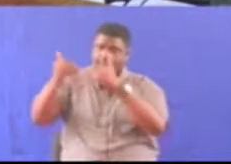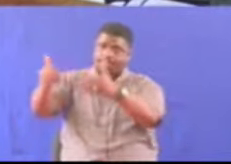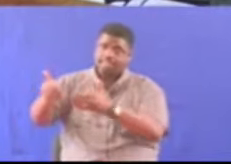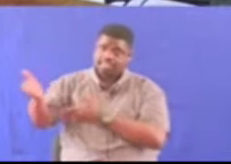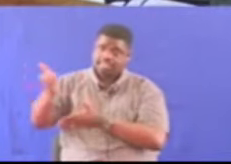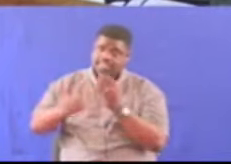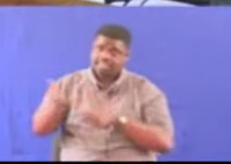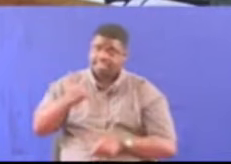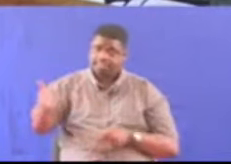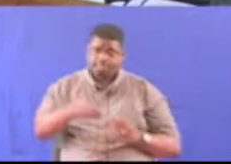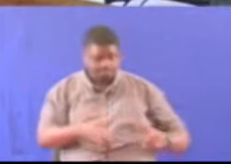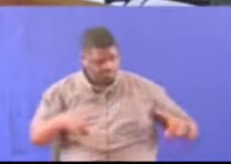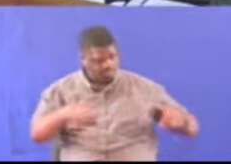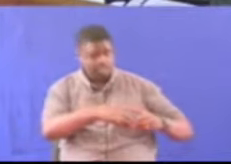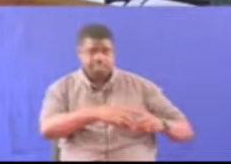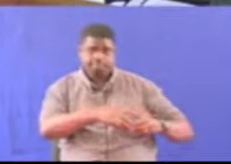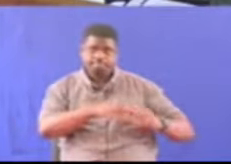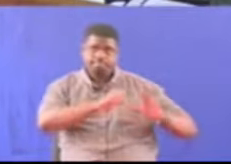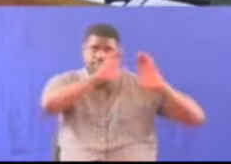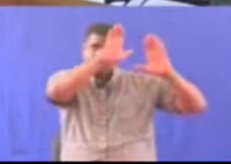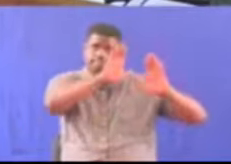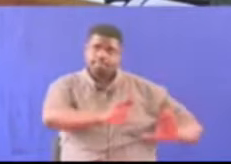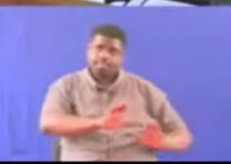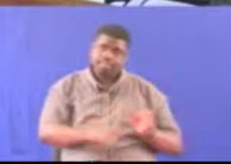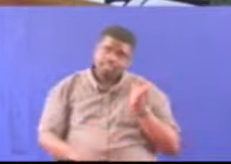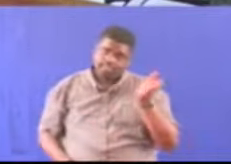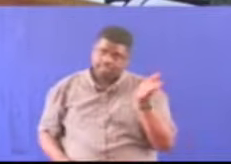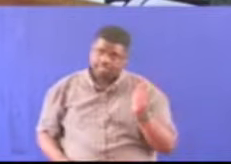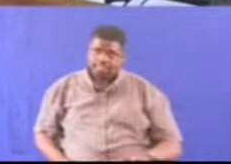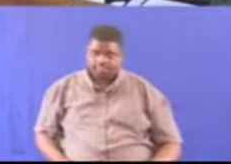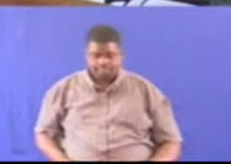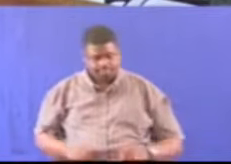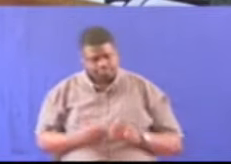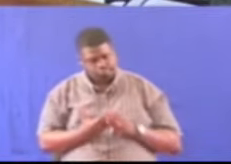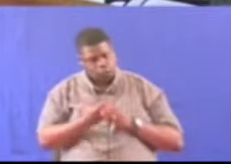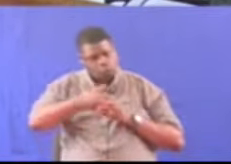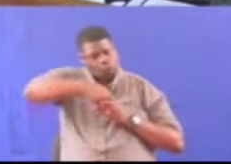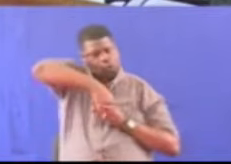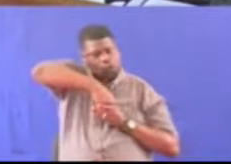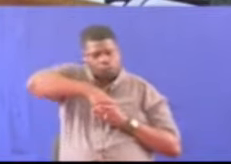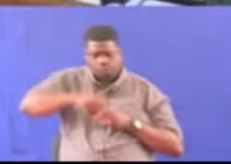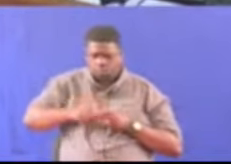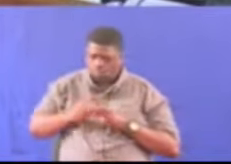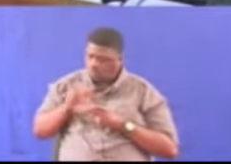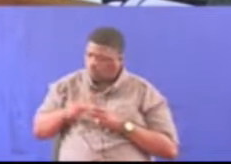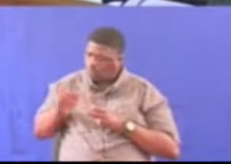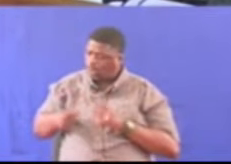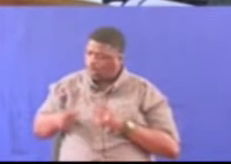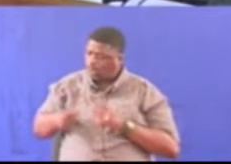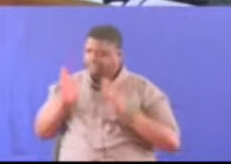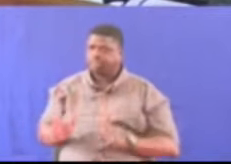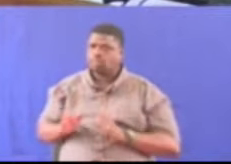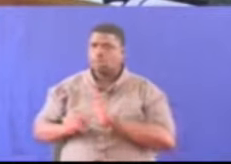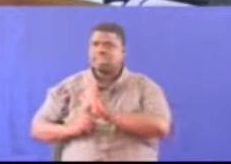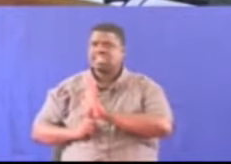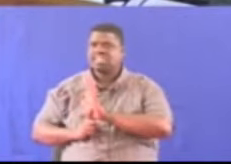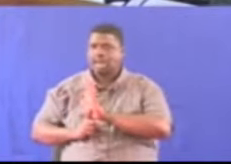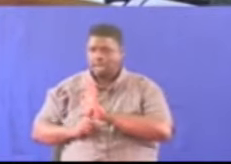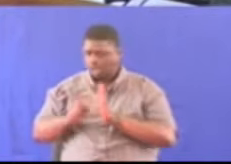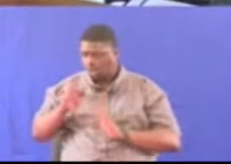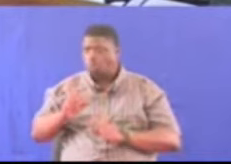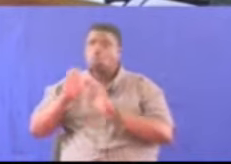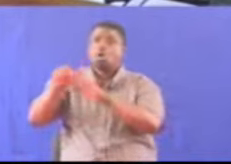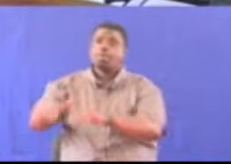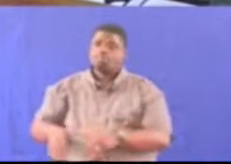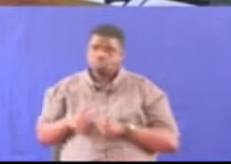ya timu ya kampeni ambayo imejumuisha waheshimiwa wabunge sita wa